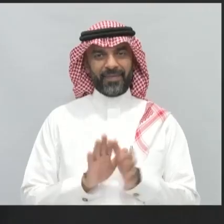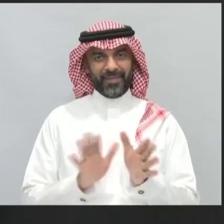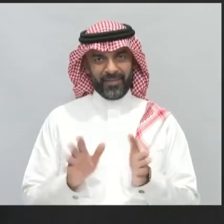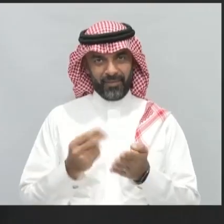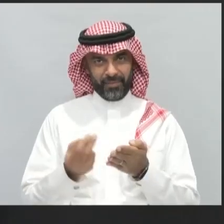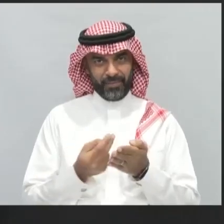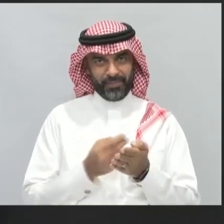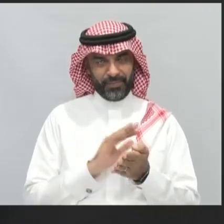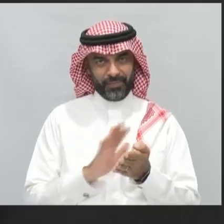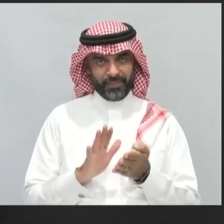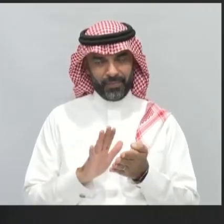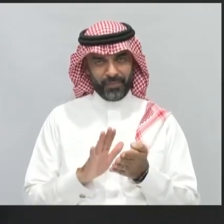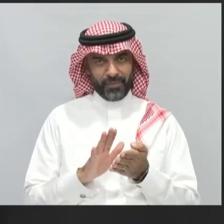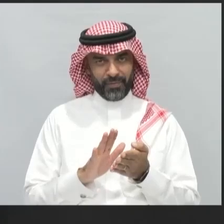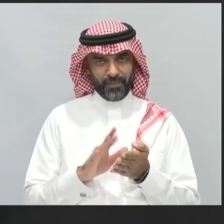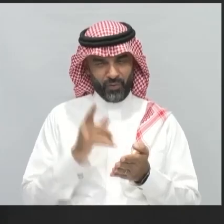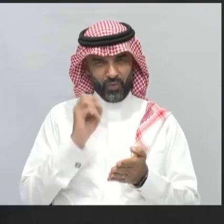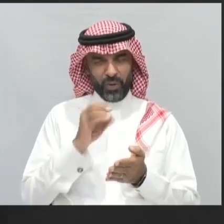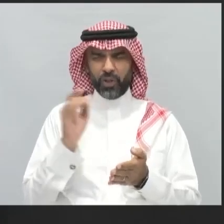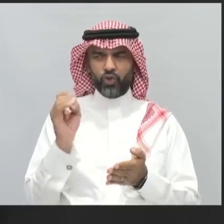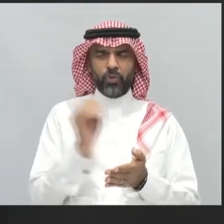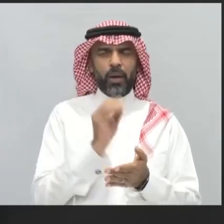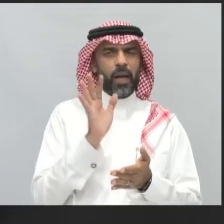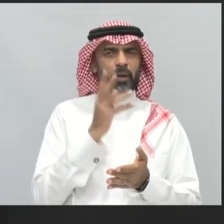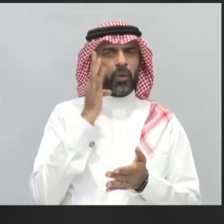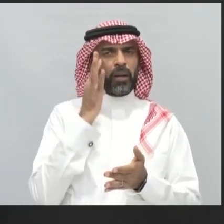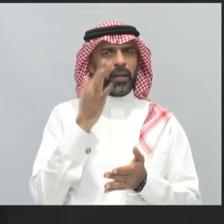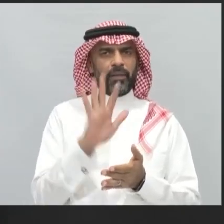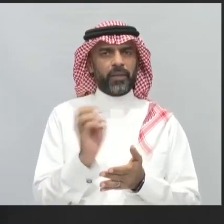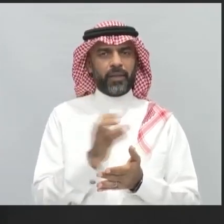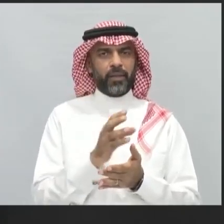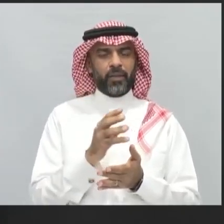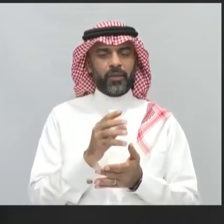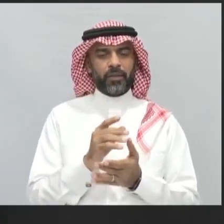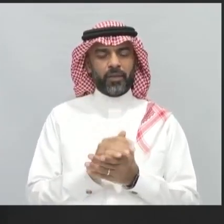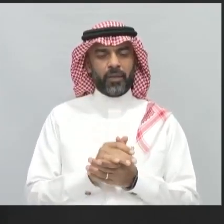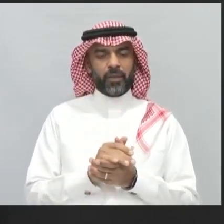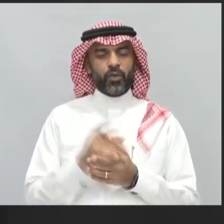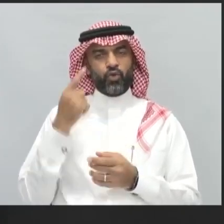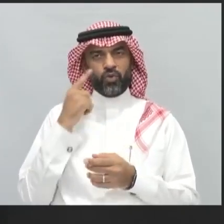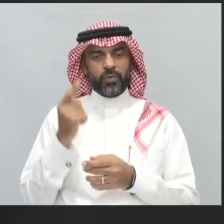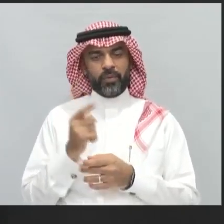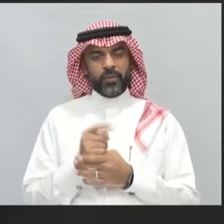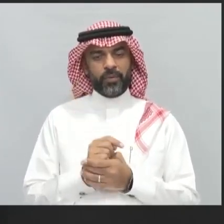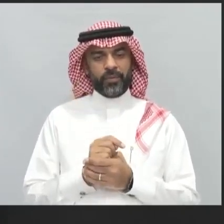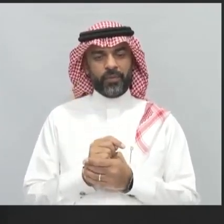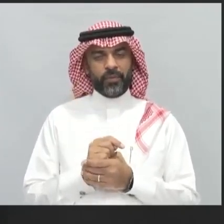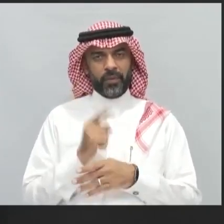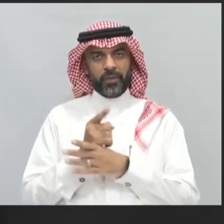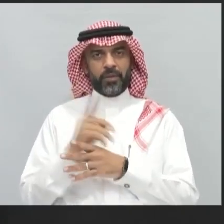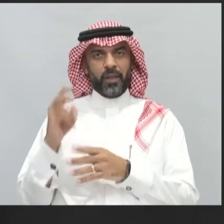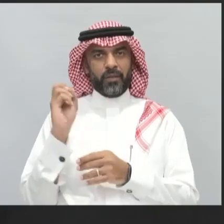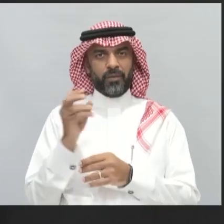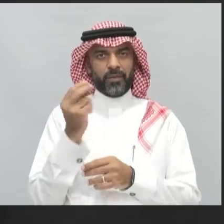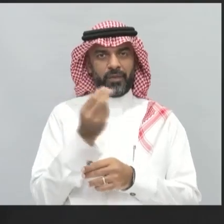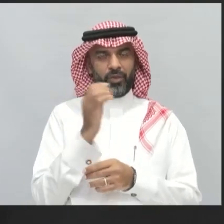اذا لعلكم مثلت لهذه الكلمات بامثله مناسبه ناتي لبعض الامثله الاخرى لمن لم يستطيع